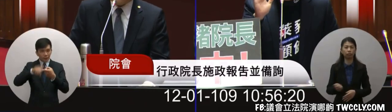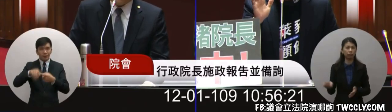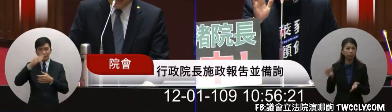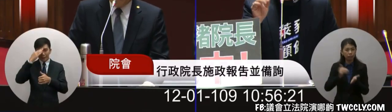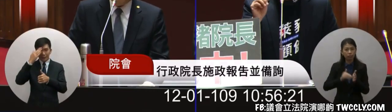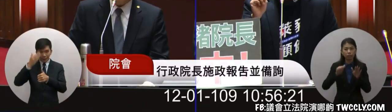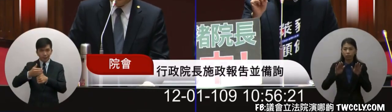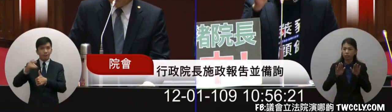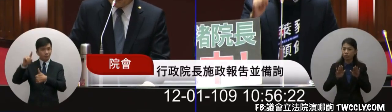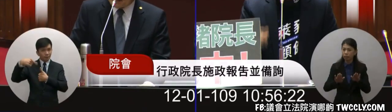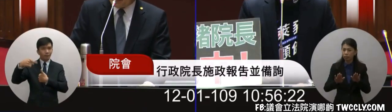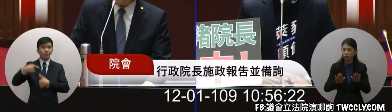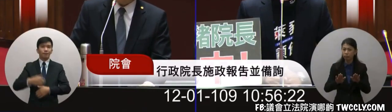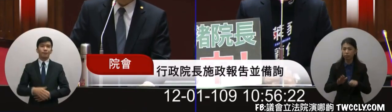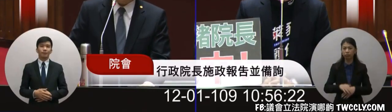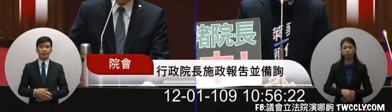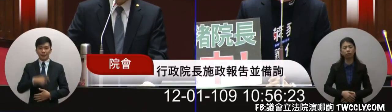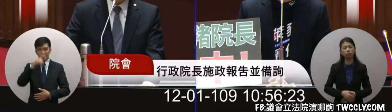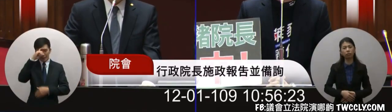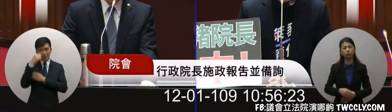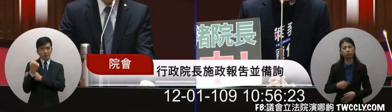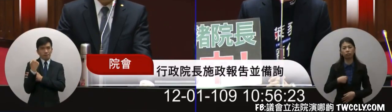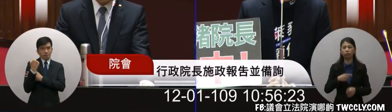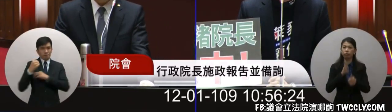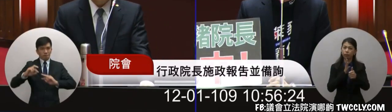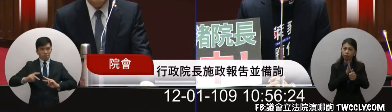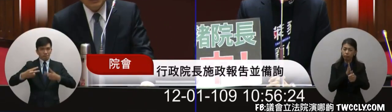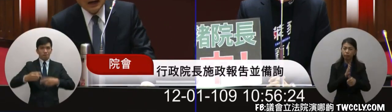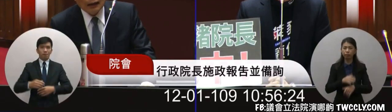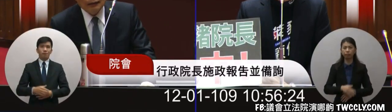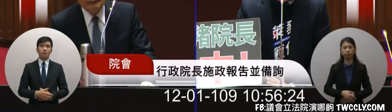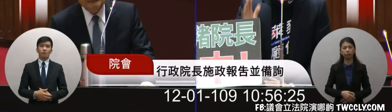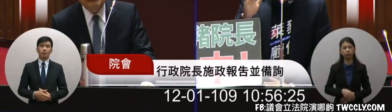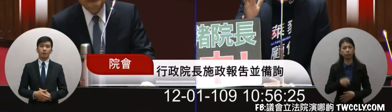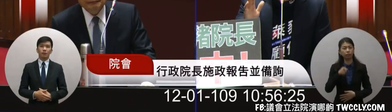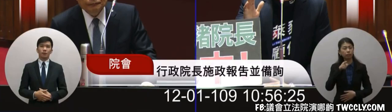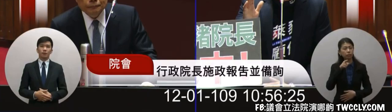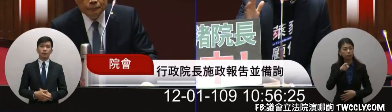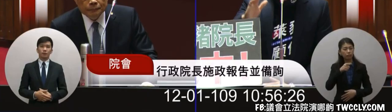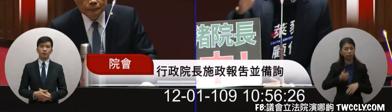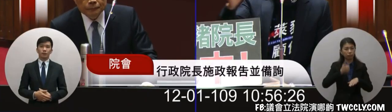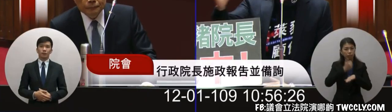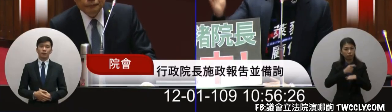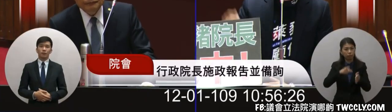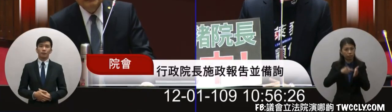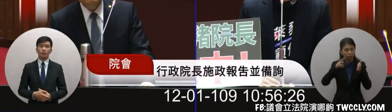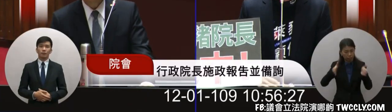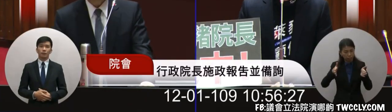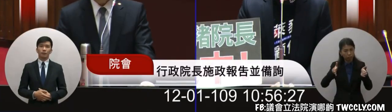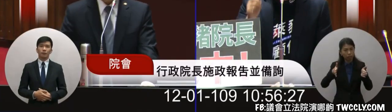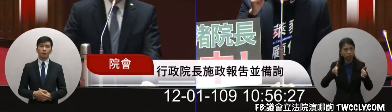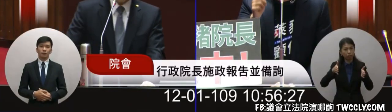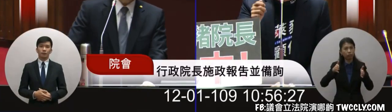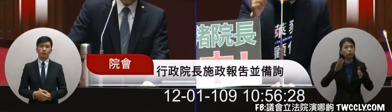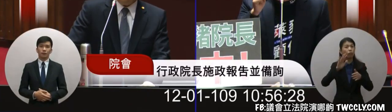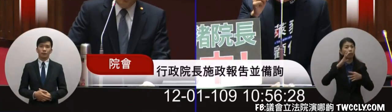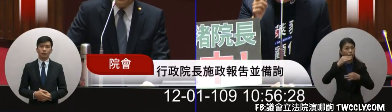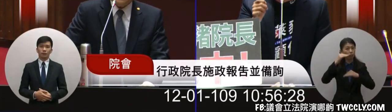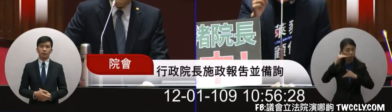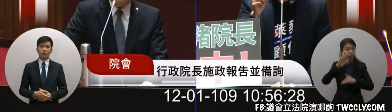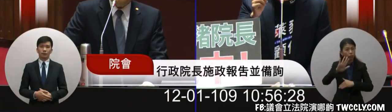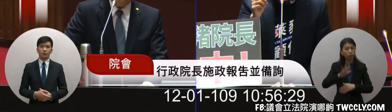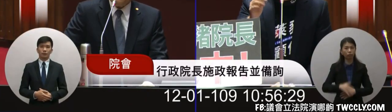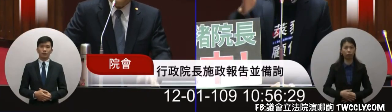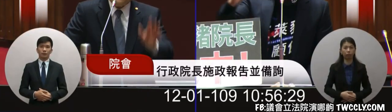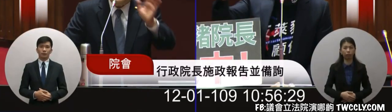您是不是？那我们尽量来做。 我会这样子请教了，您在任期一定有一个期限嘛？是不是？